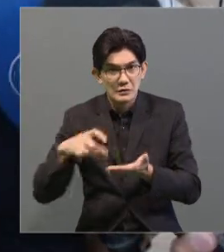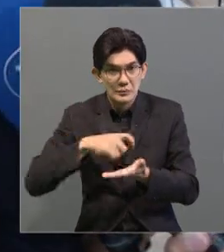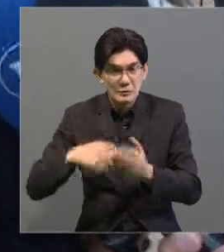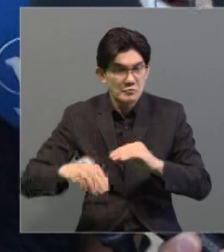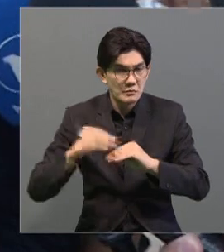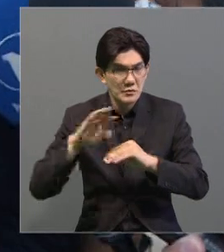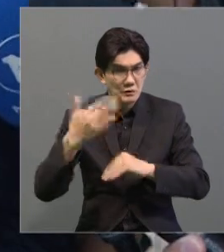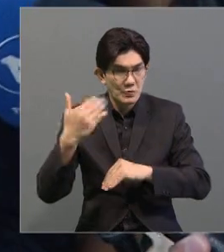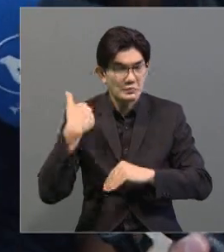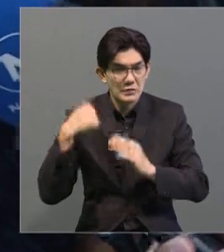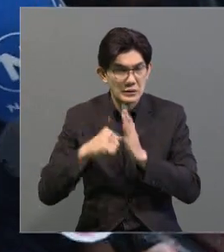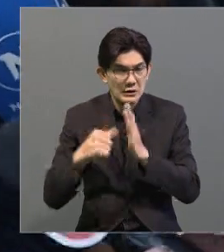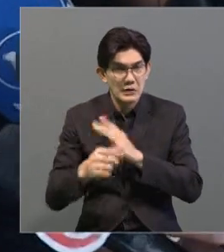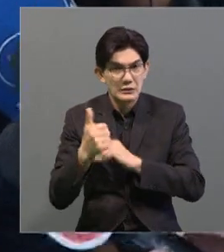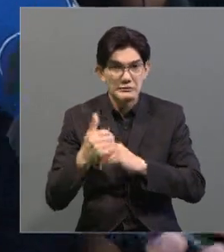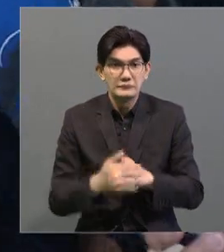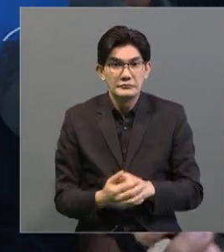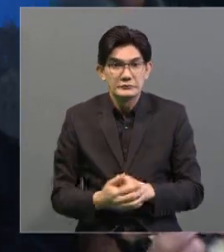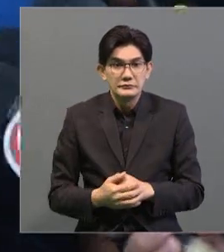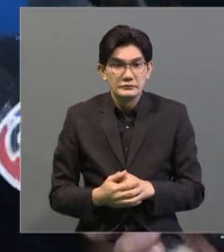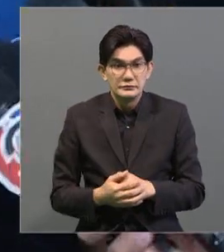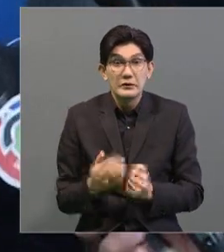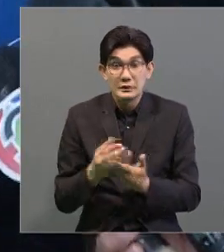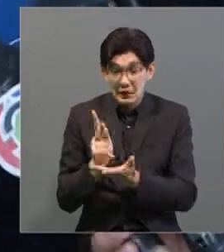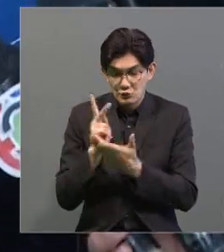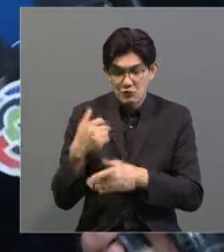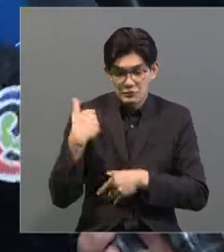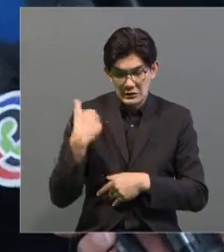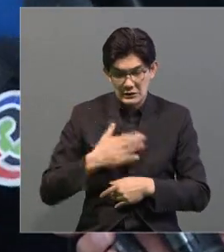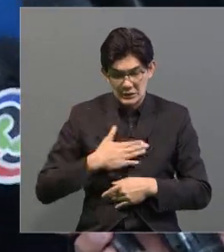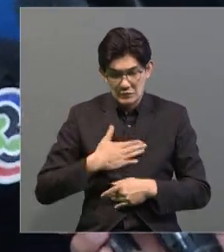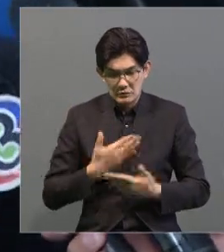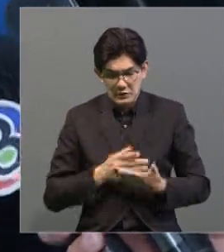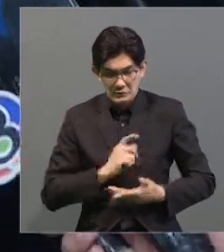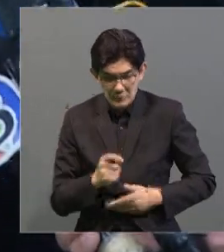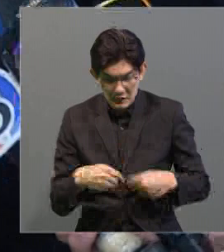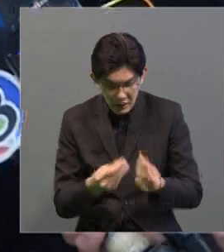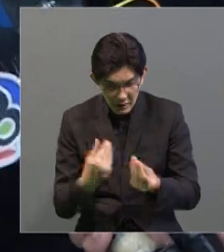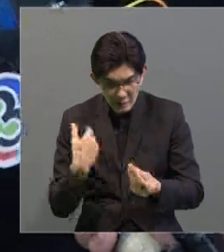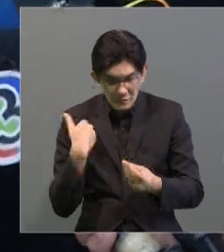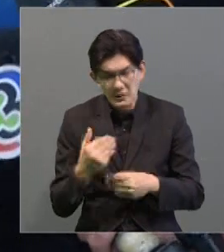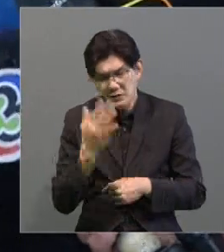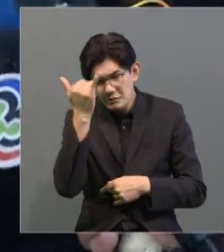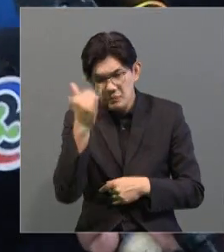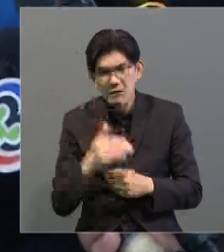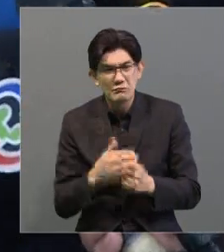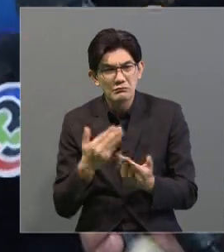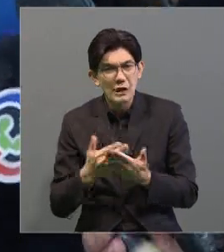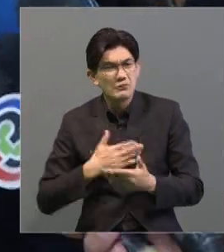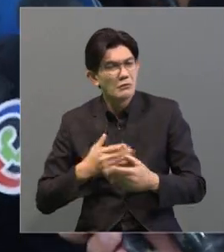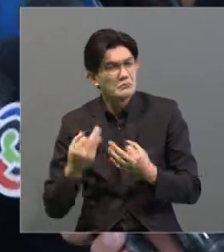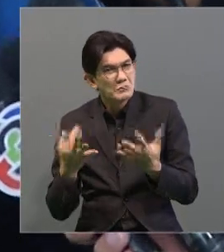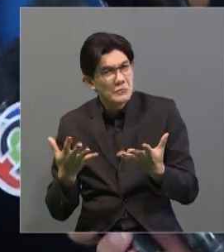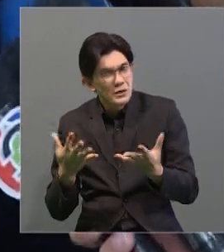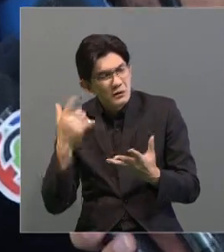เติมเข้าไปก่อนถึงจะปลดล็อกระบบได้นี่เราขอกู้เงินนะแต่กลายเป็นว่าเราต้องเอาเงินไปให้เขาอ่ะ ก็เราไม่มีเงินแล้วจะให้เราเอาเงินเข้าไปเ